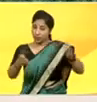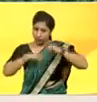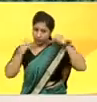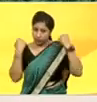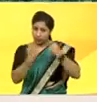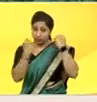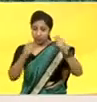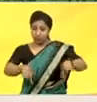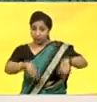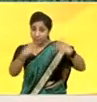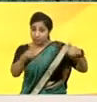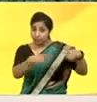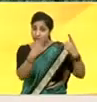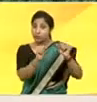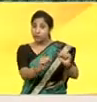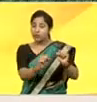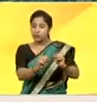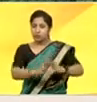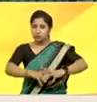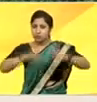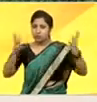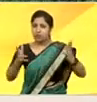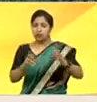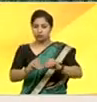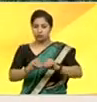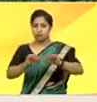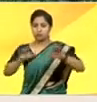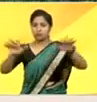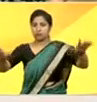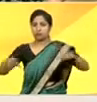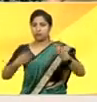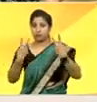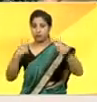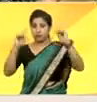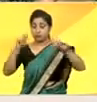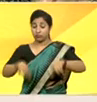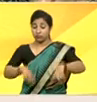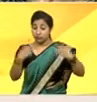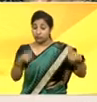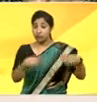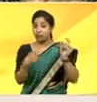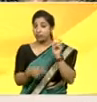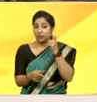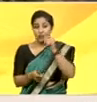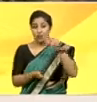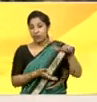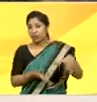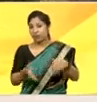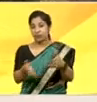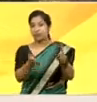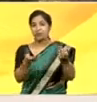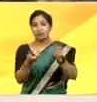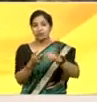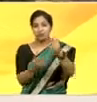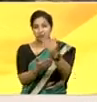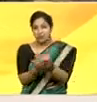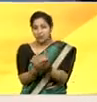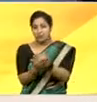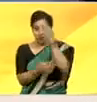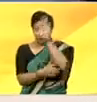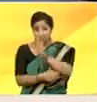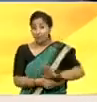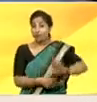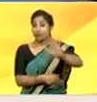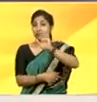वन क्षेत्र का अभूतपूर्व विस्तार हुआ है। अमृत महोत्सव के दौरान देश भर